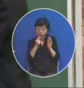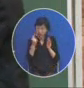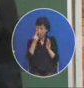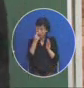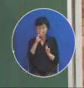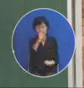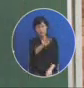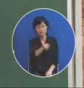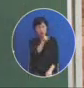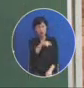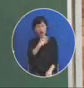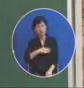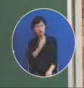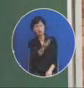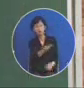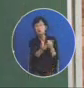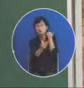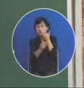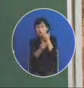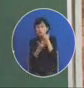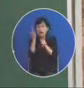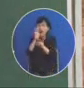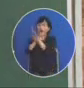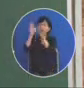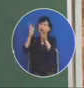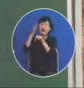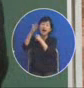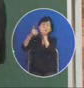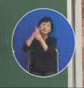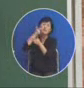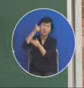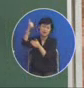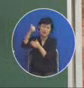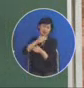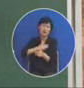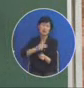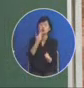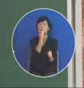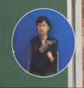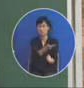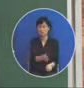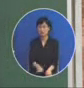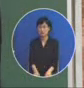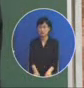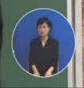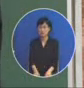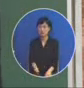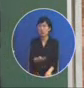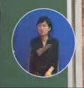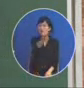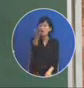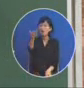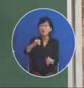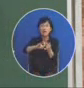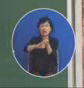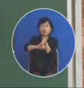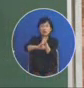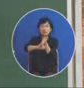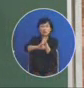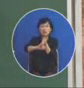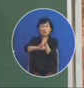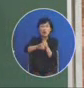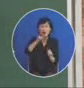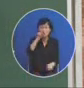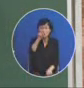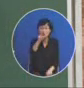이것은 네게 알게 한 것은 하늘에 계신 내 아버지시니라. But by Father in heaven. 여러분에게 약속했어요. And he promised.